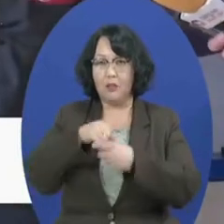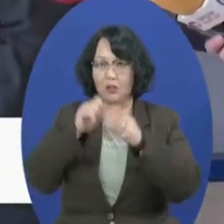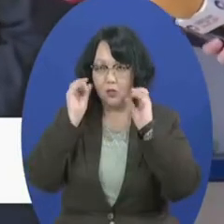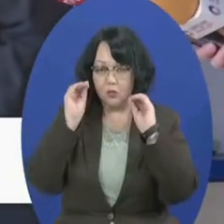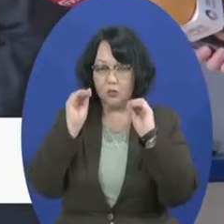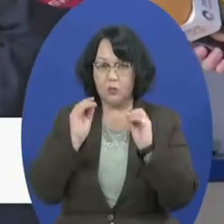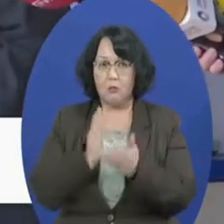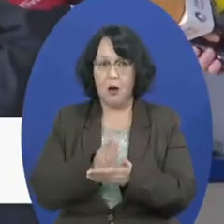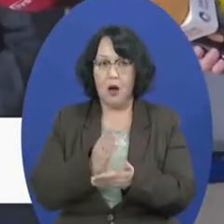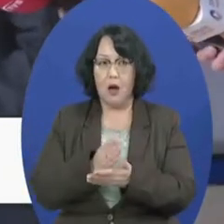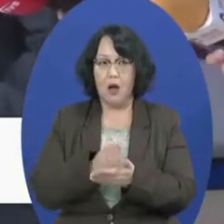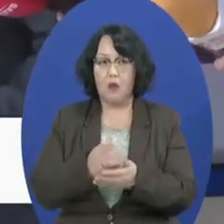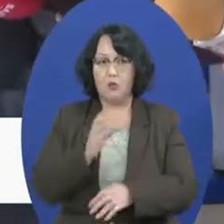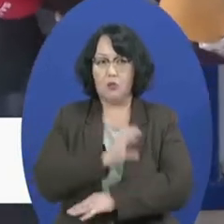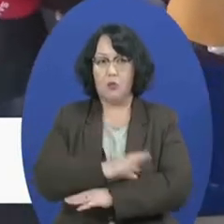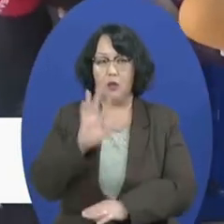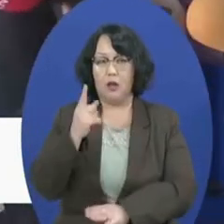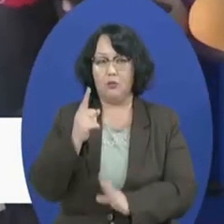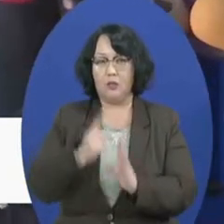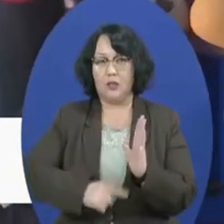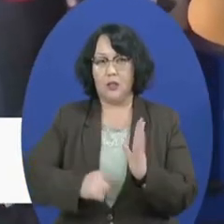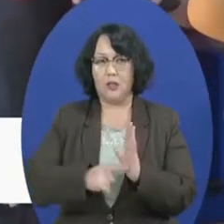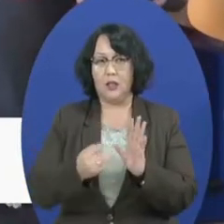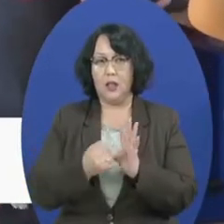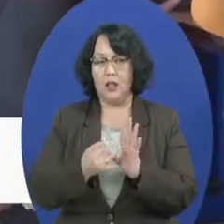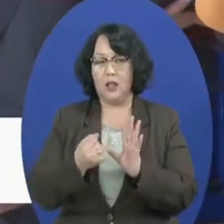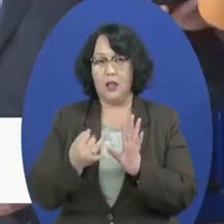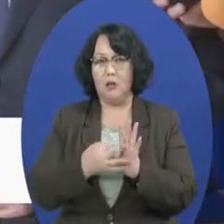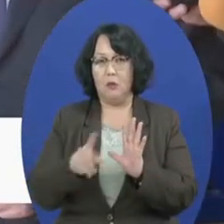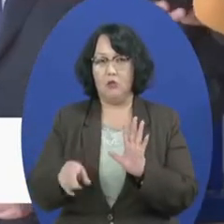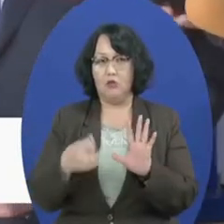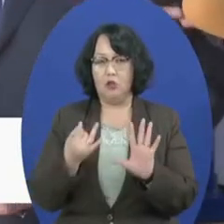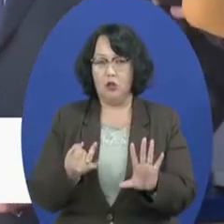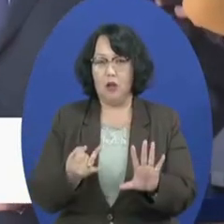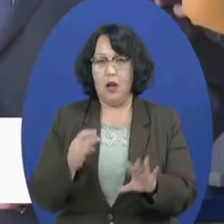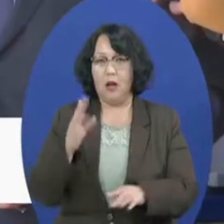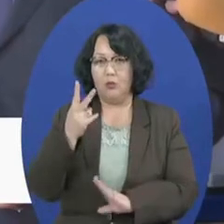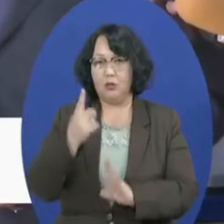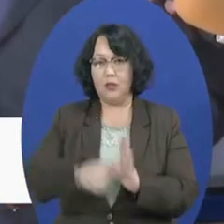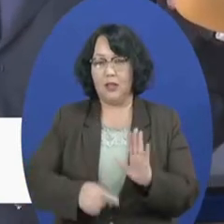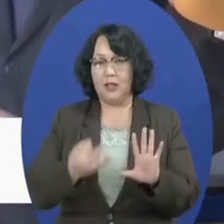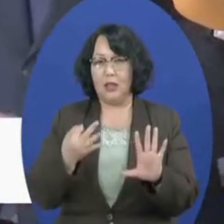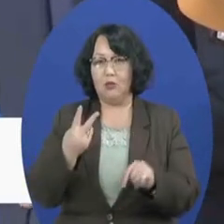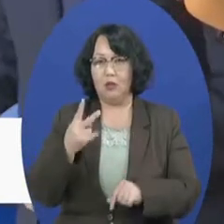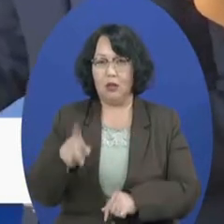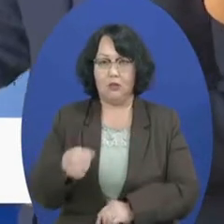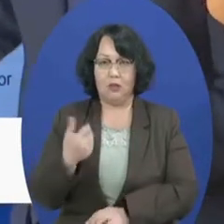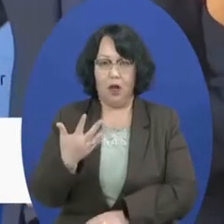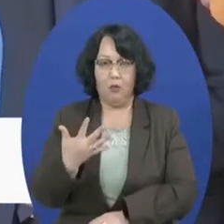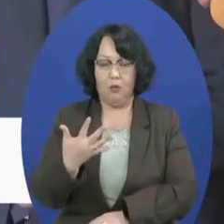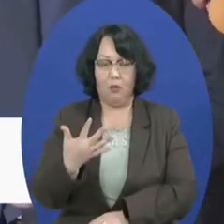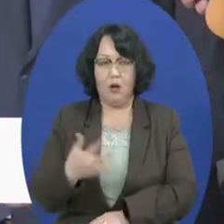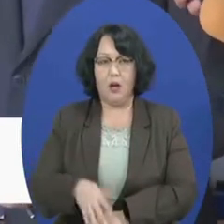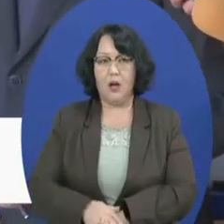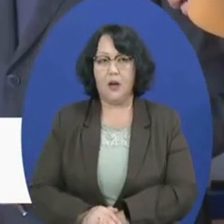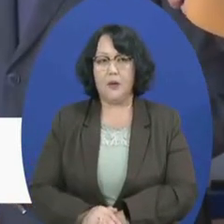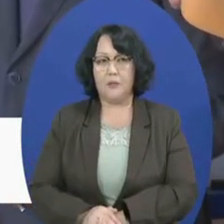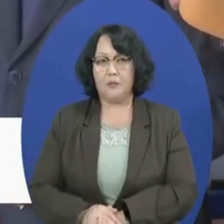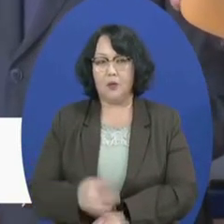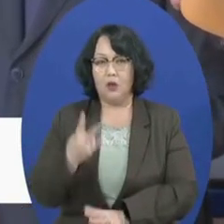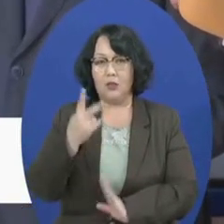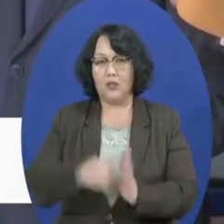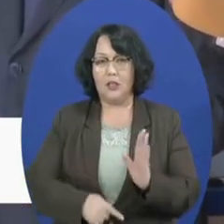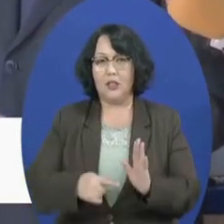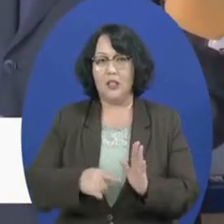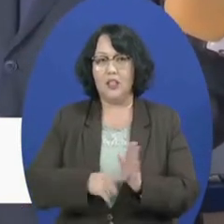боловсрол бол 11 сард 78.7, 12 сард 82.5,